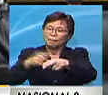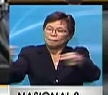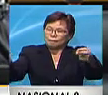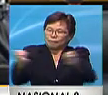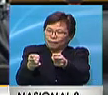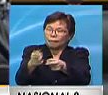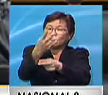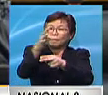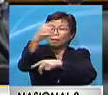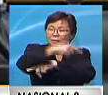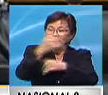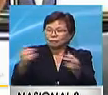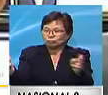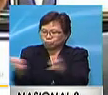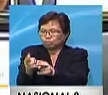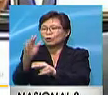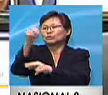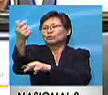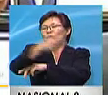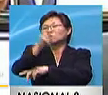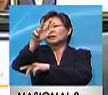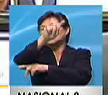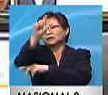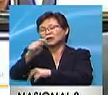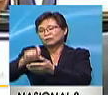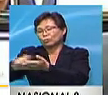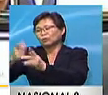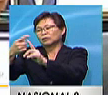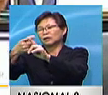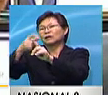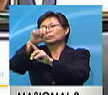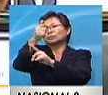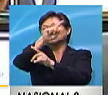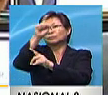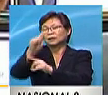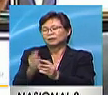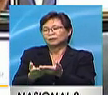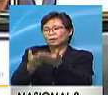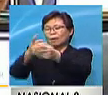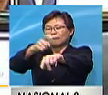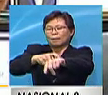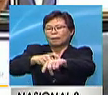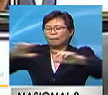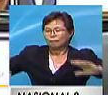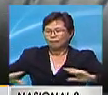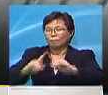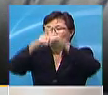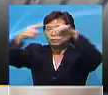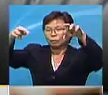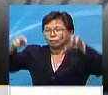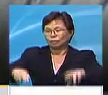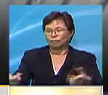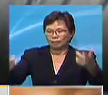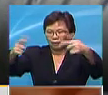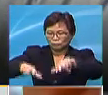14 Hari kepada 10 hari dan tiga pertanyaan jawab lisan daripada 10 pertanyaan dikemukakan semasa persidangan dewan